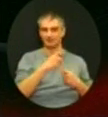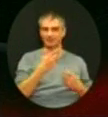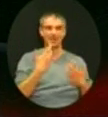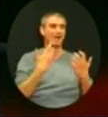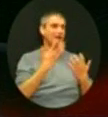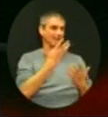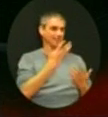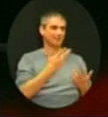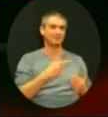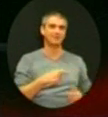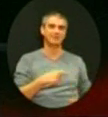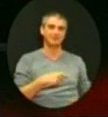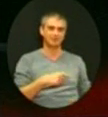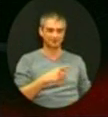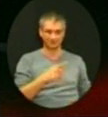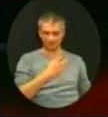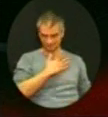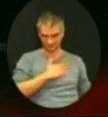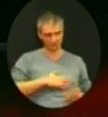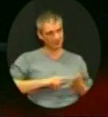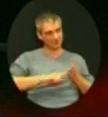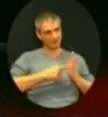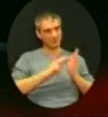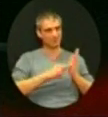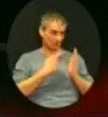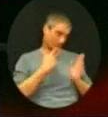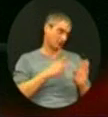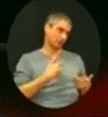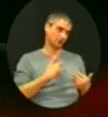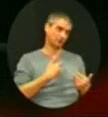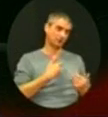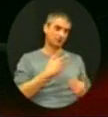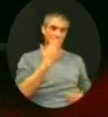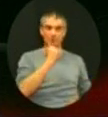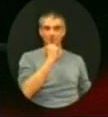יחסית, השאיפות הפוליטיות. אשדוד,